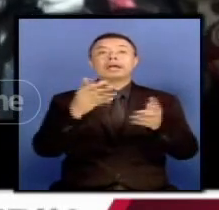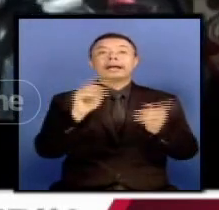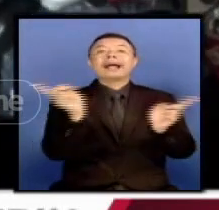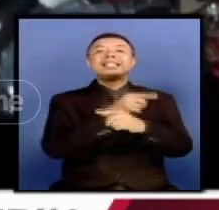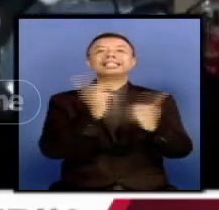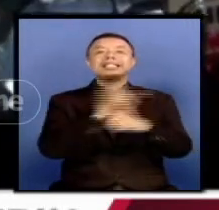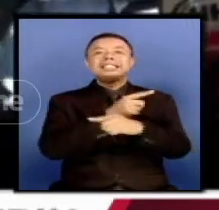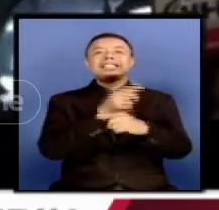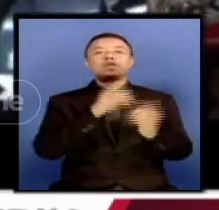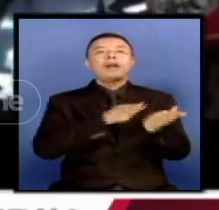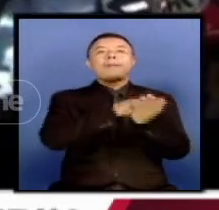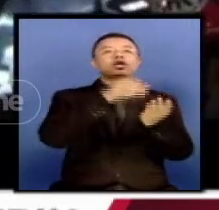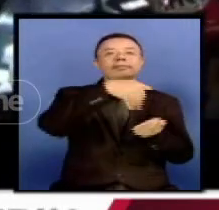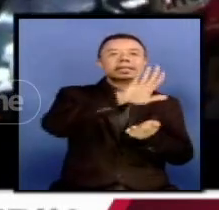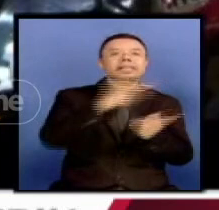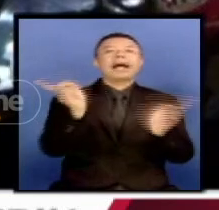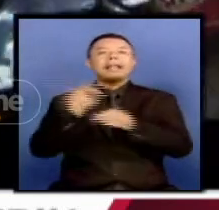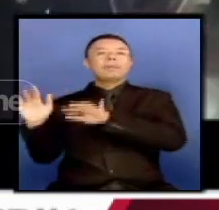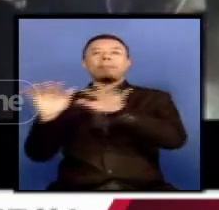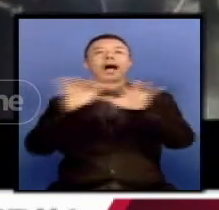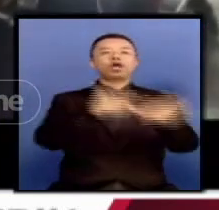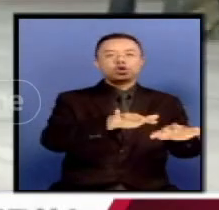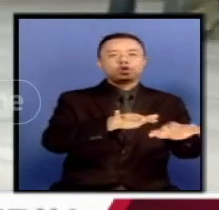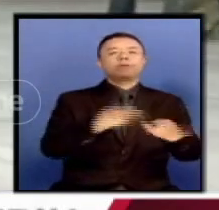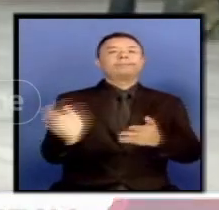kembali ke dalam kapal. Yasmin. Baik, terima